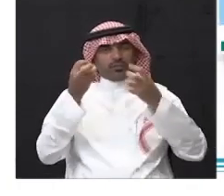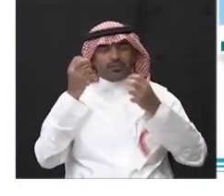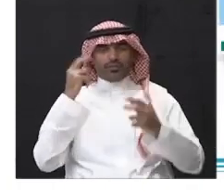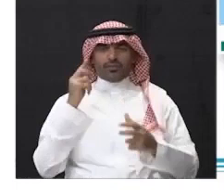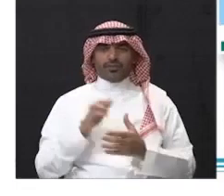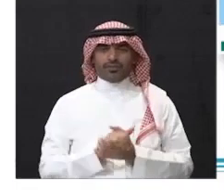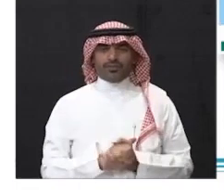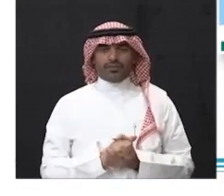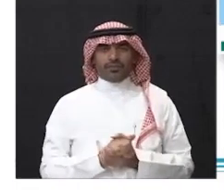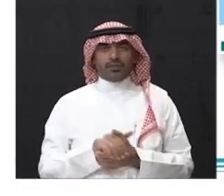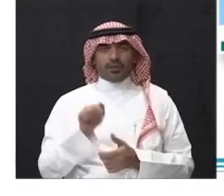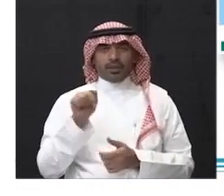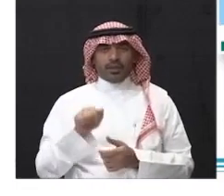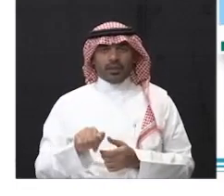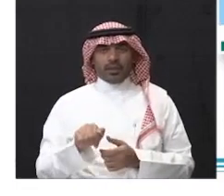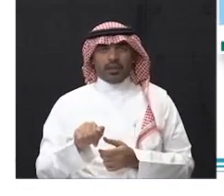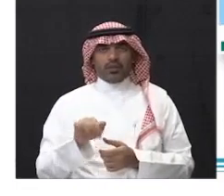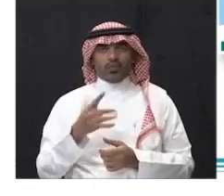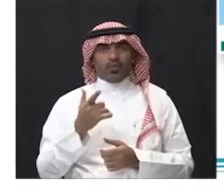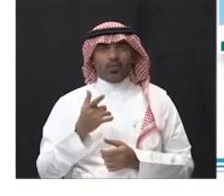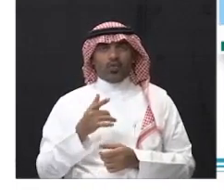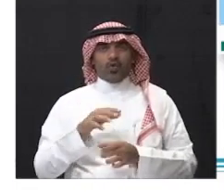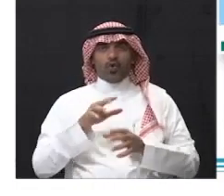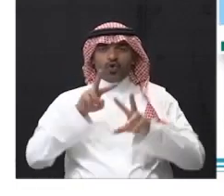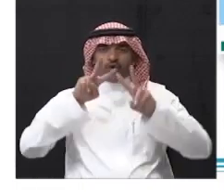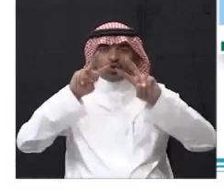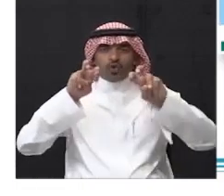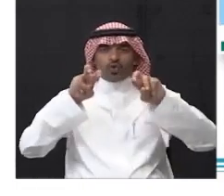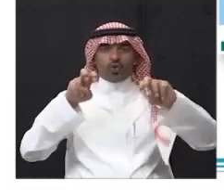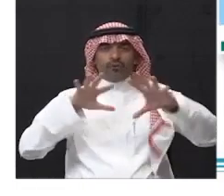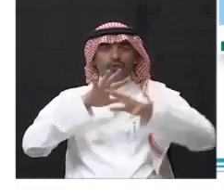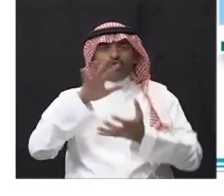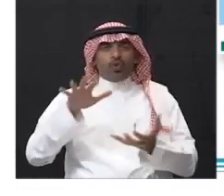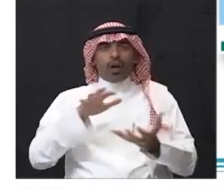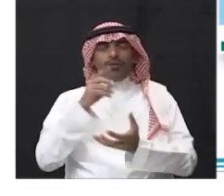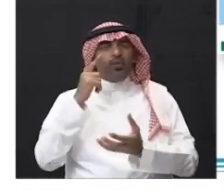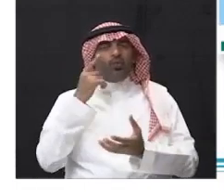الآن أبرز الكشوف الجغرافية. الكشوف